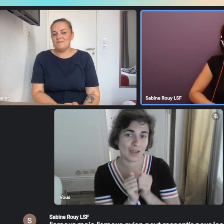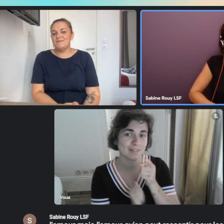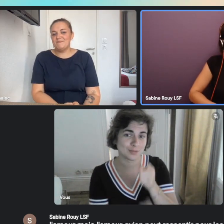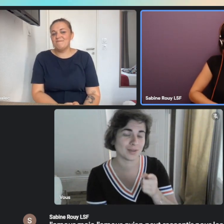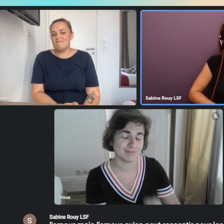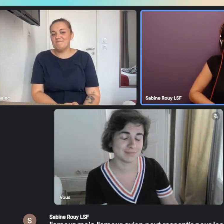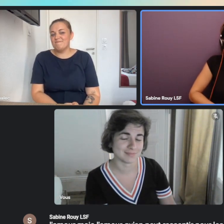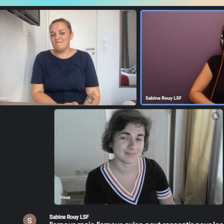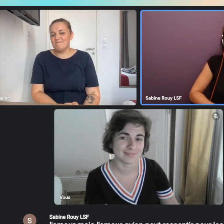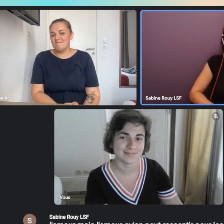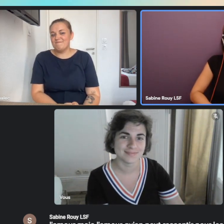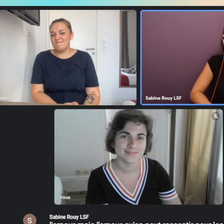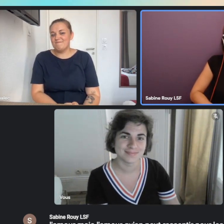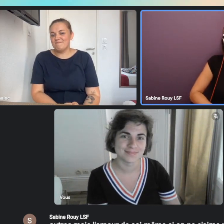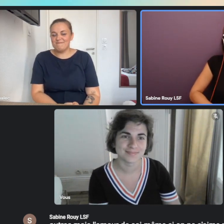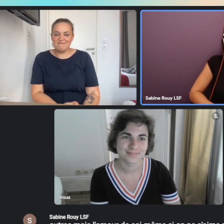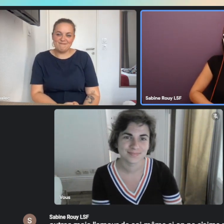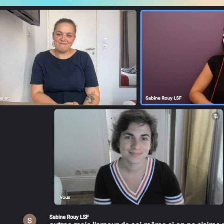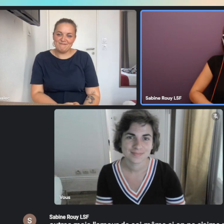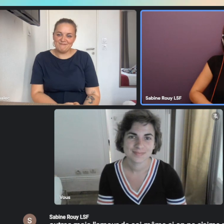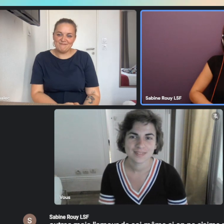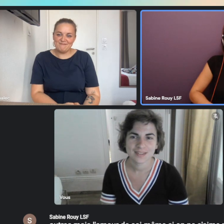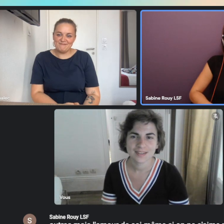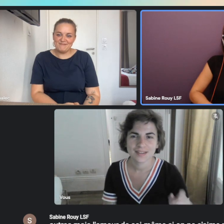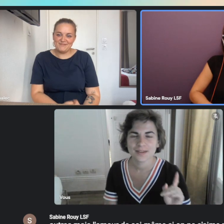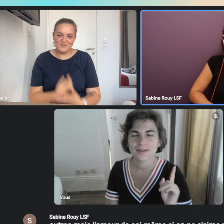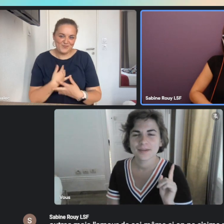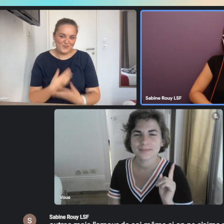Tout à fait, effectivement, je suis d'accord avec toi.